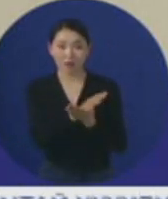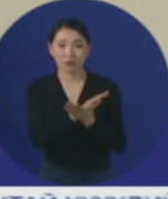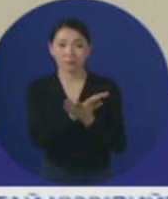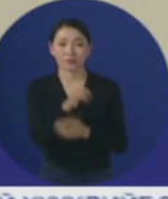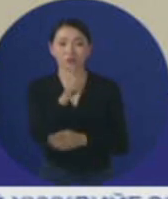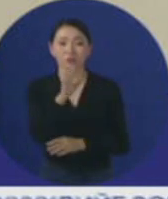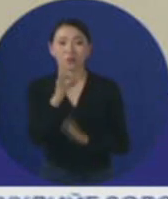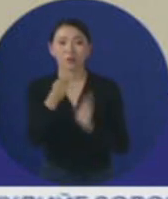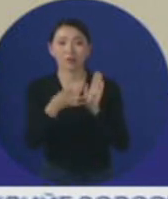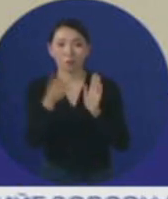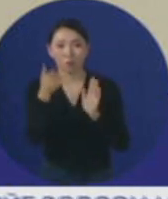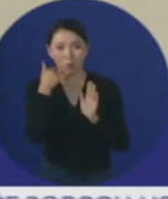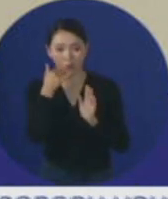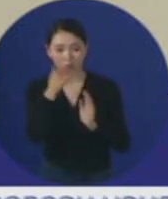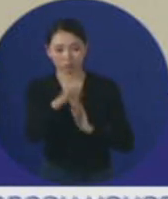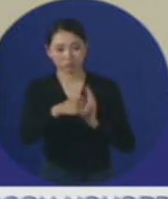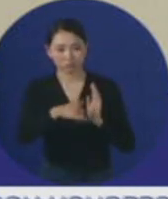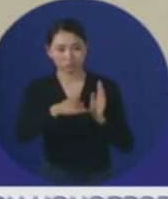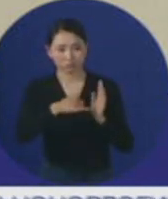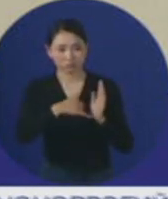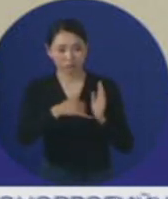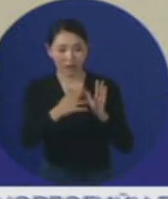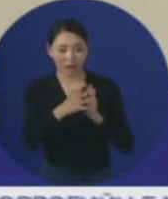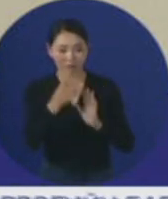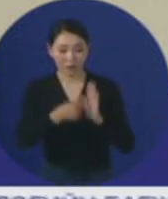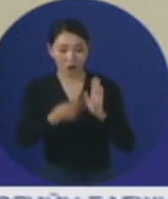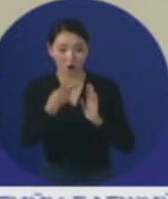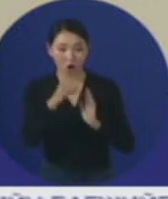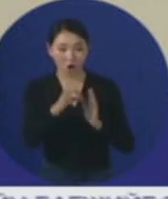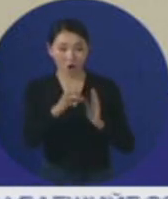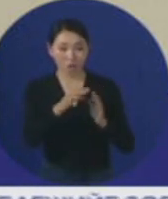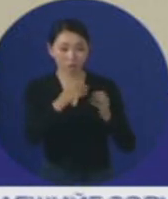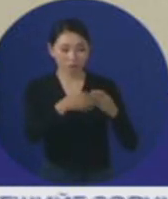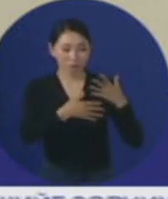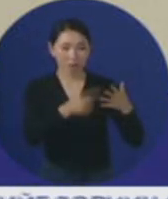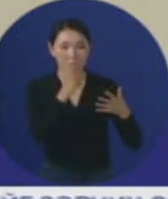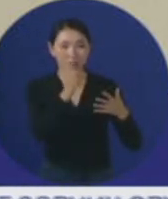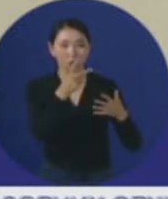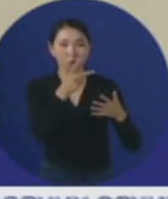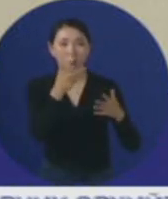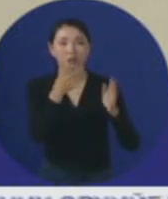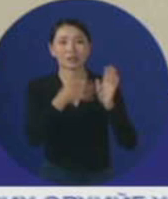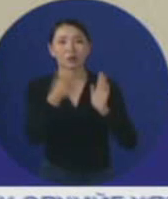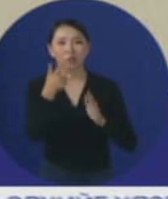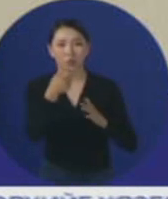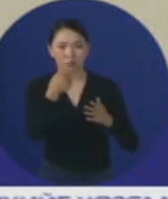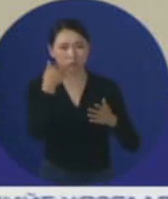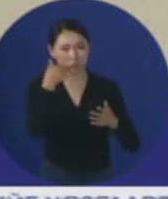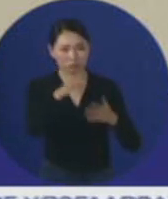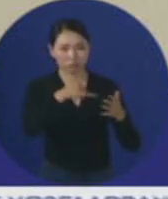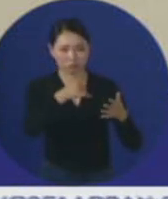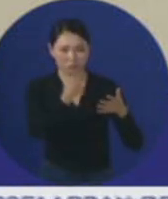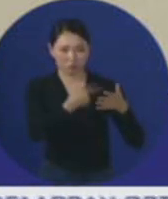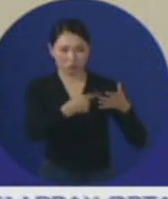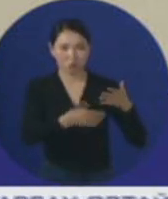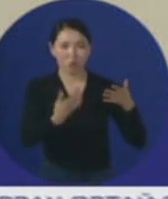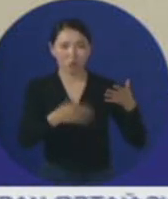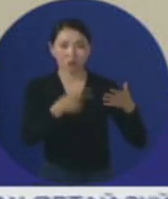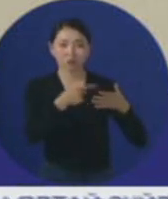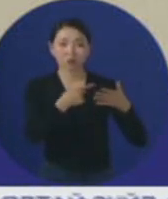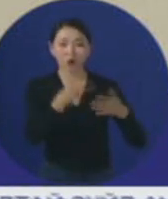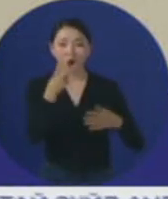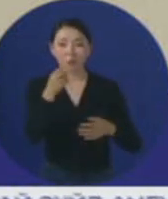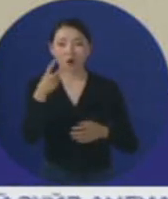108 утасны дуудлагаар өнөөдрийн байдлаар гэхэд 10 сарын 20-ны байдлаар гэхэд нийтдээ 1383 дуудлагатай байгаа юм бид. За дуудлага мэдээллийг 2022